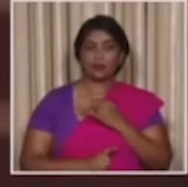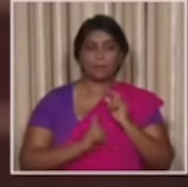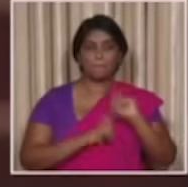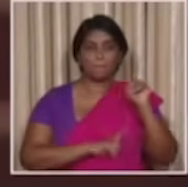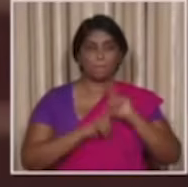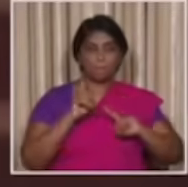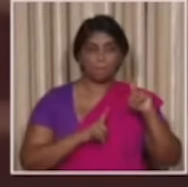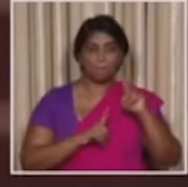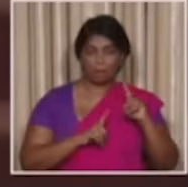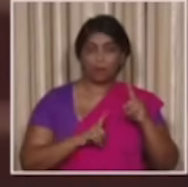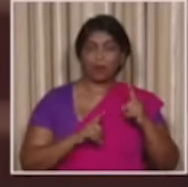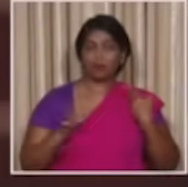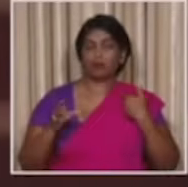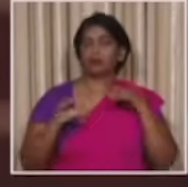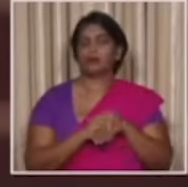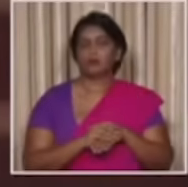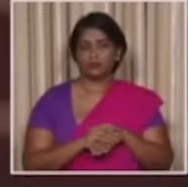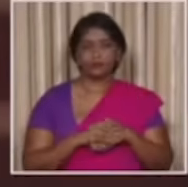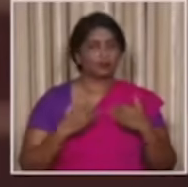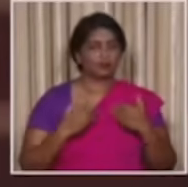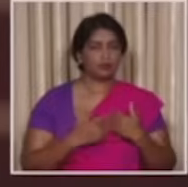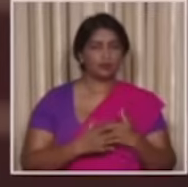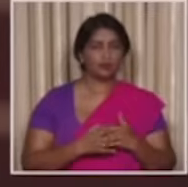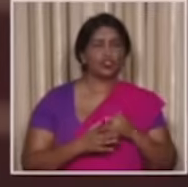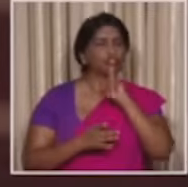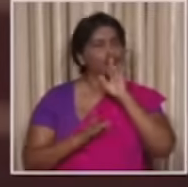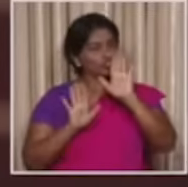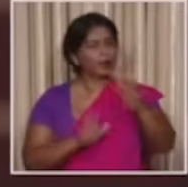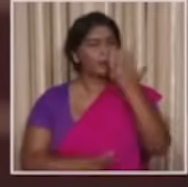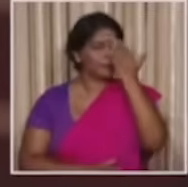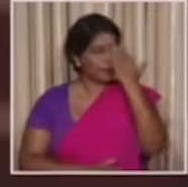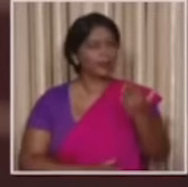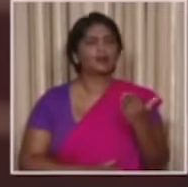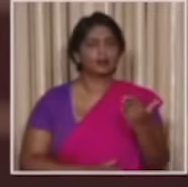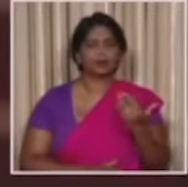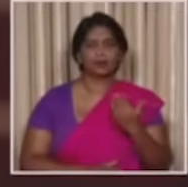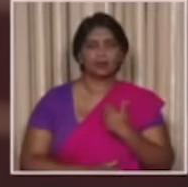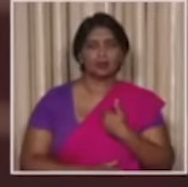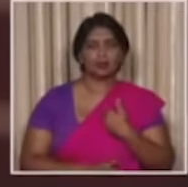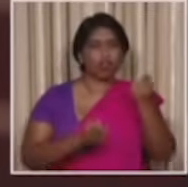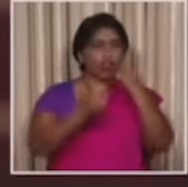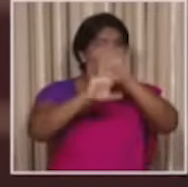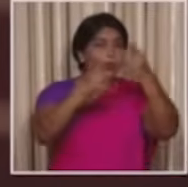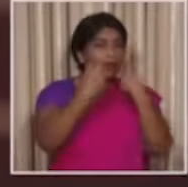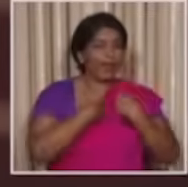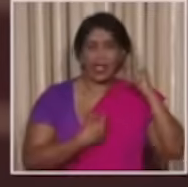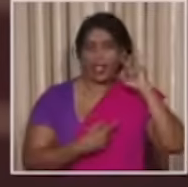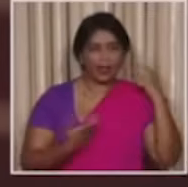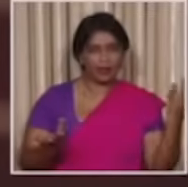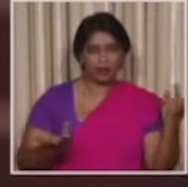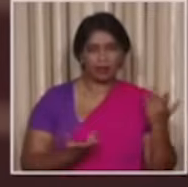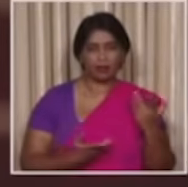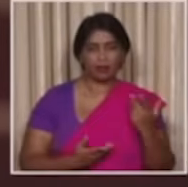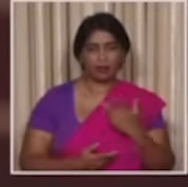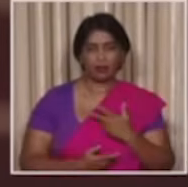විශ්වාසදායකයයි මෙව්වට මේ මැදිහත් වෙනවා. අපි කරුණාකරලා පොඩ්ඩක් ඉන්නකෝ. මට මේ හැමෝම කියන දේ ඇහෙන්නේ නැහනේ. කතා